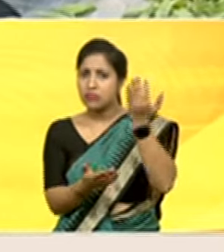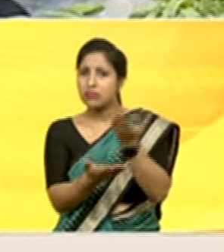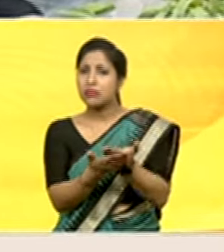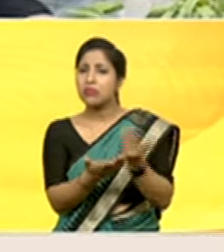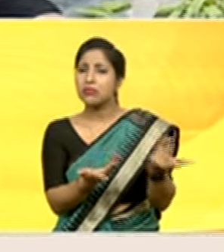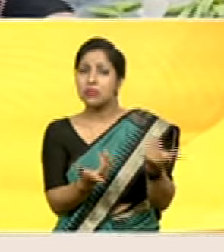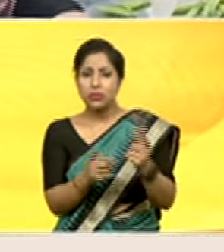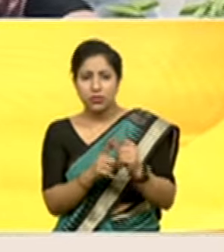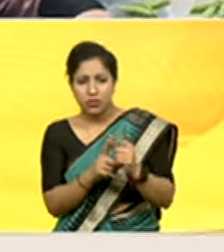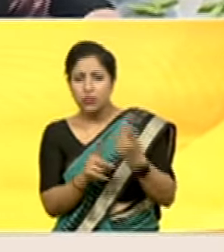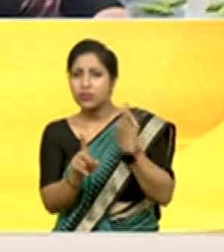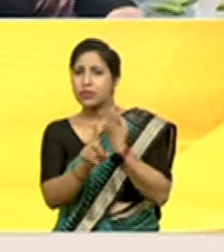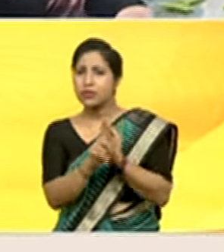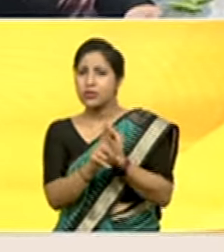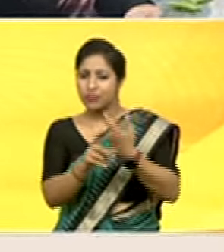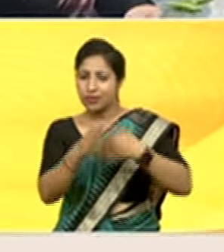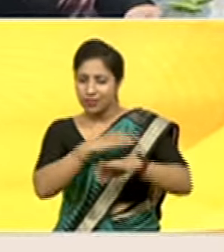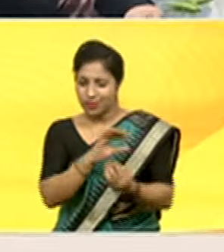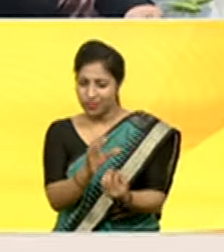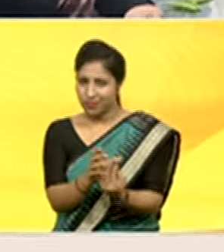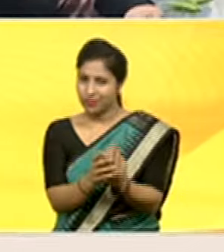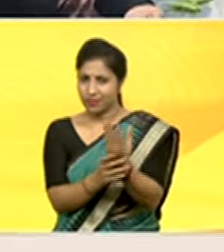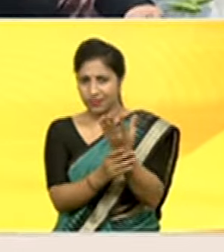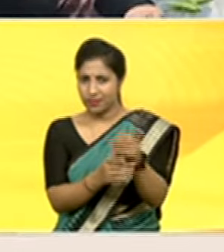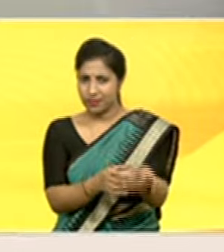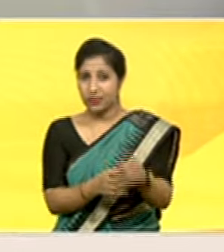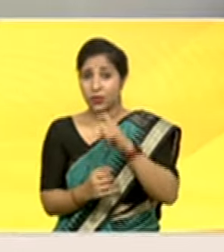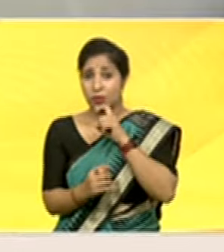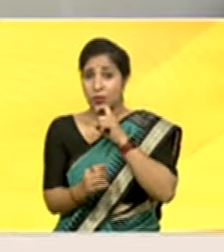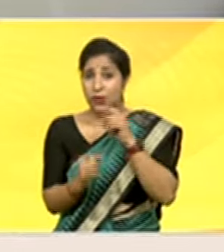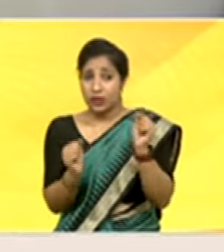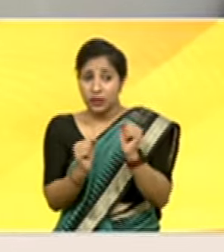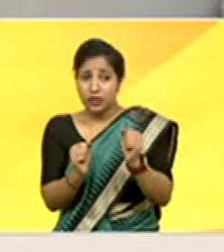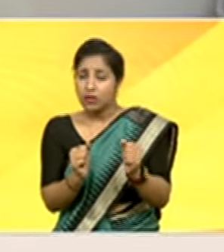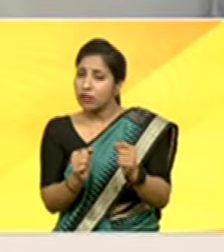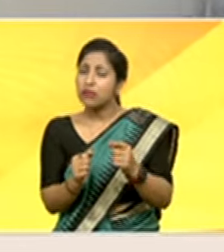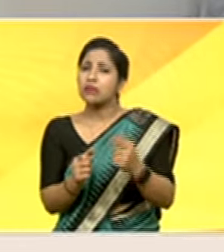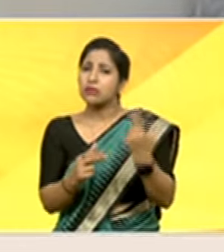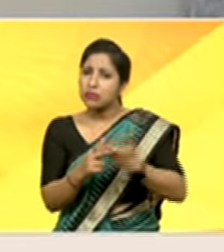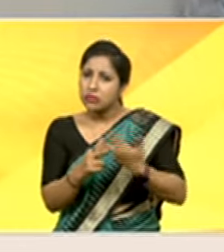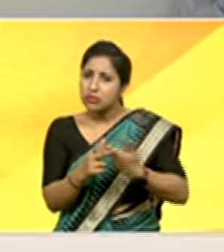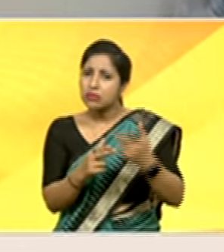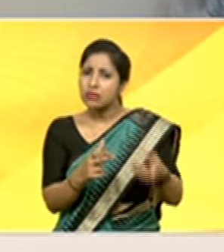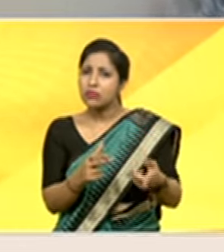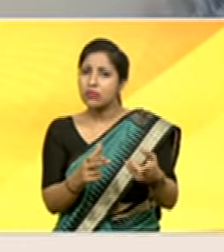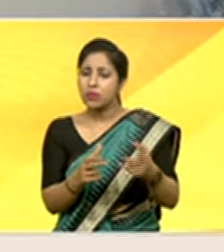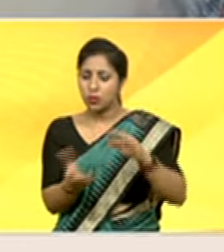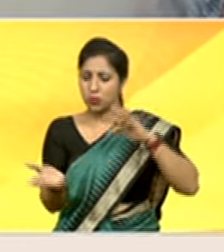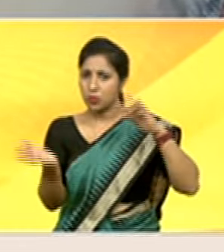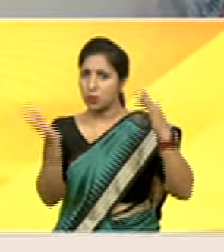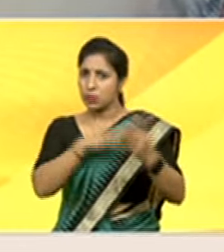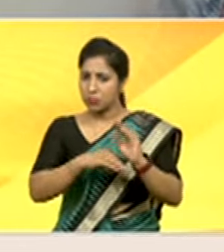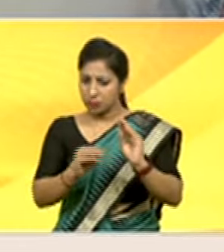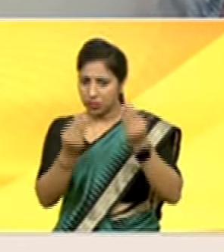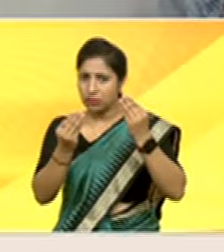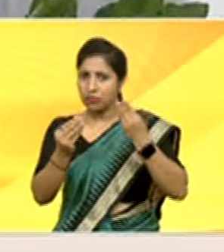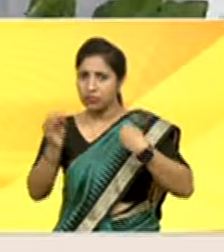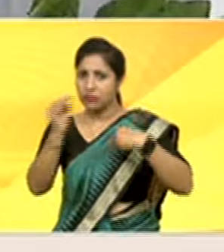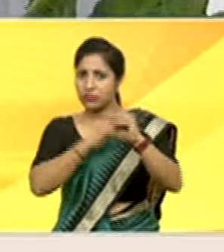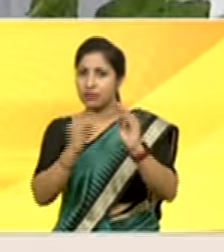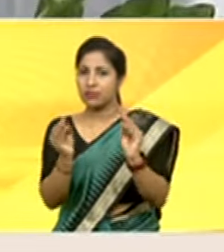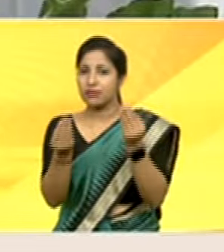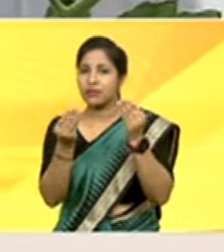कि कश्मीर में उगने वाली एक्जोटिक वेजिटेबर्स को क्यों न दुनिया के नक्से पर लाया